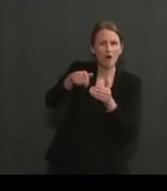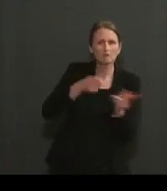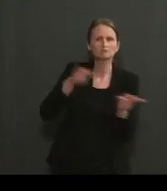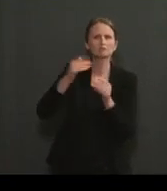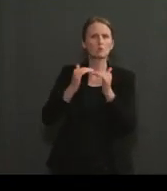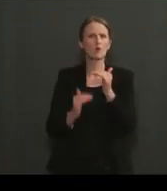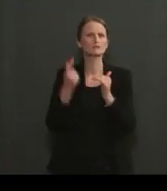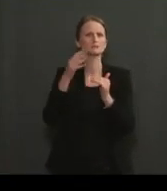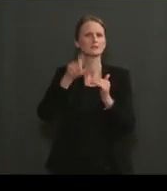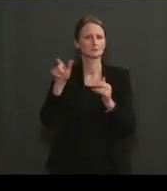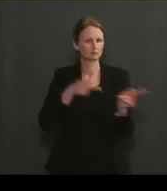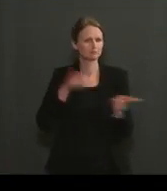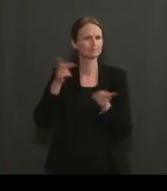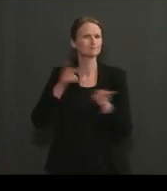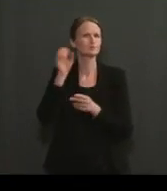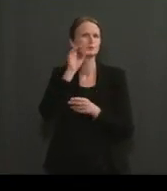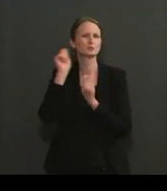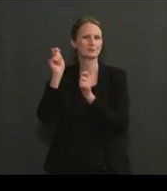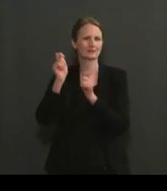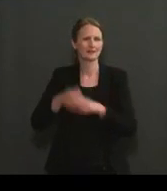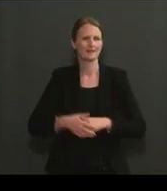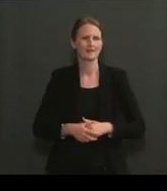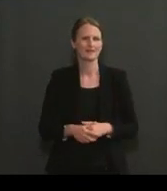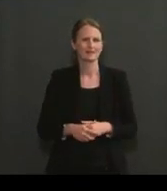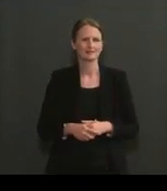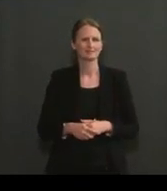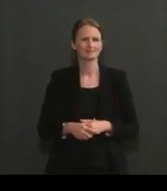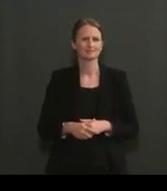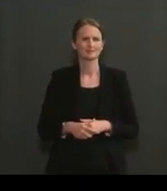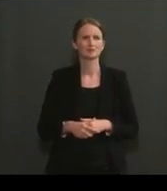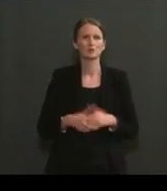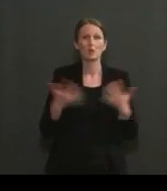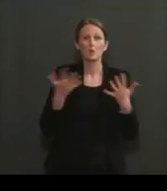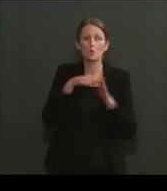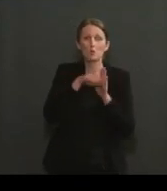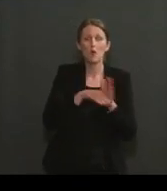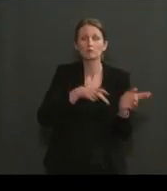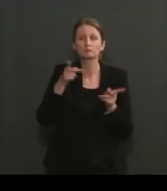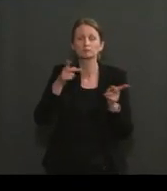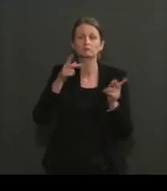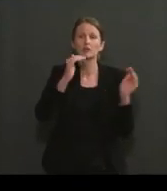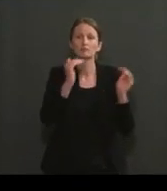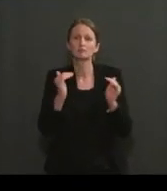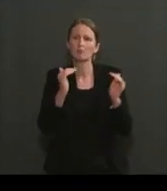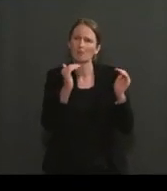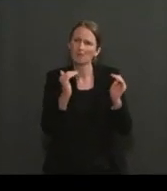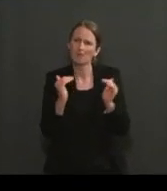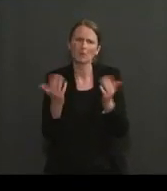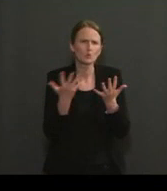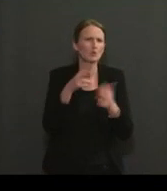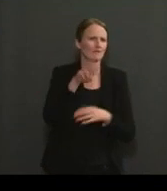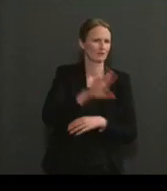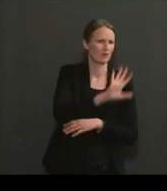est moins prononcée en Flandre. Effectivement, les hospitalisations y ont diminué seulement, si on peut dire, de